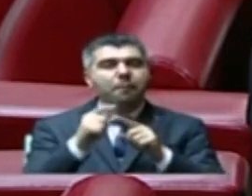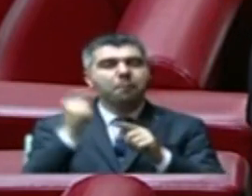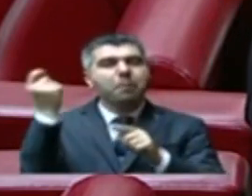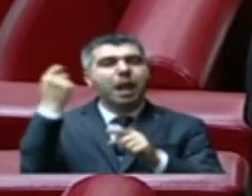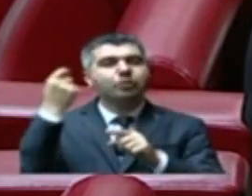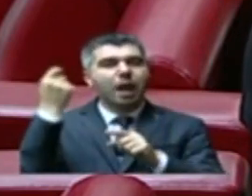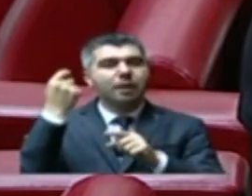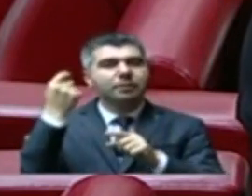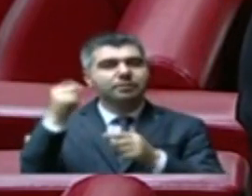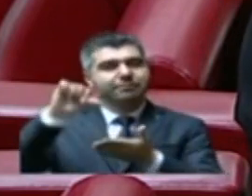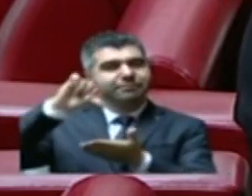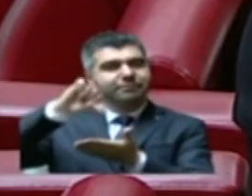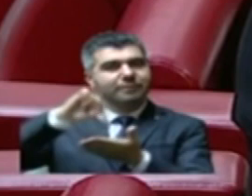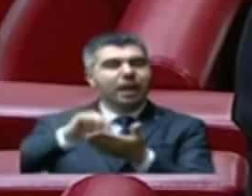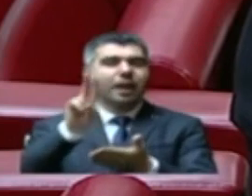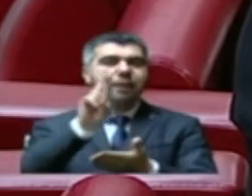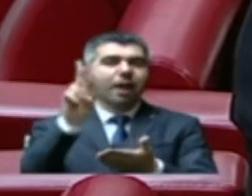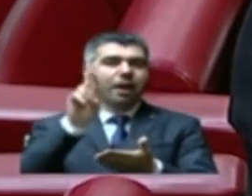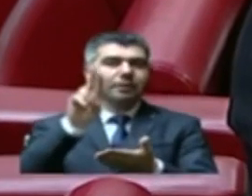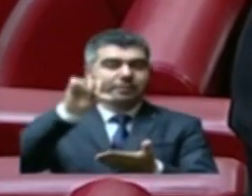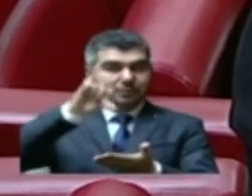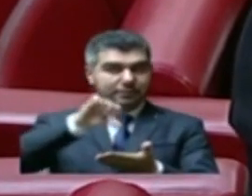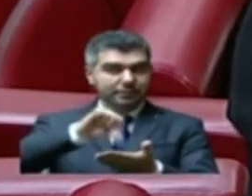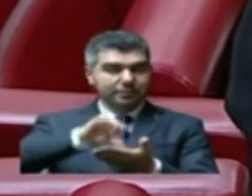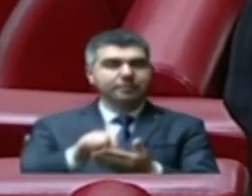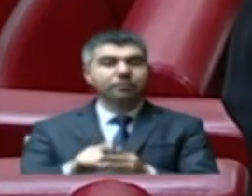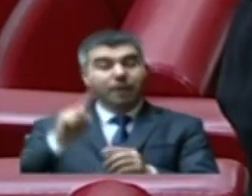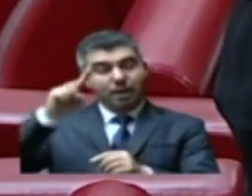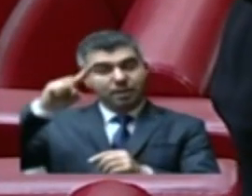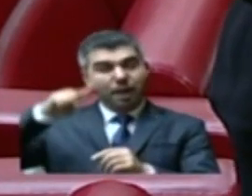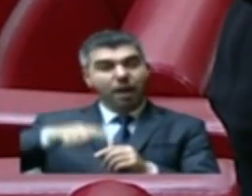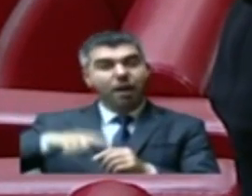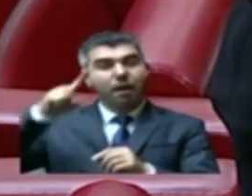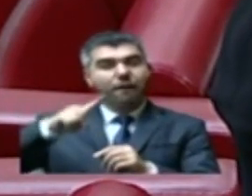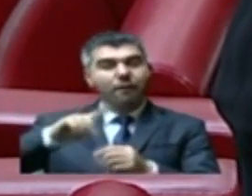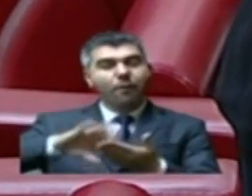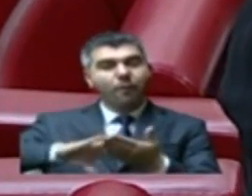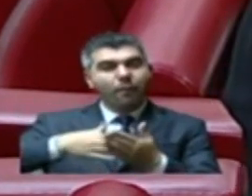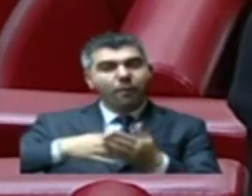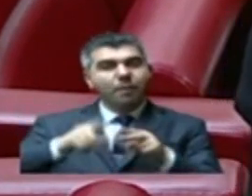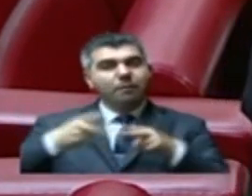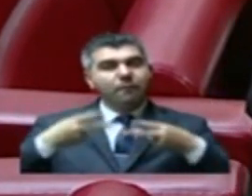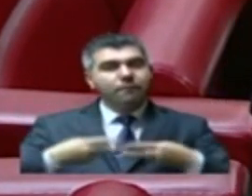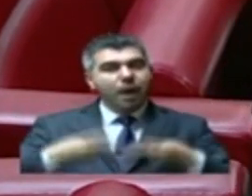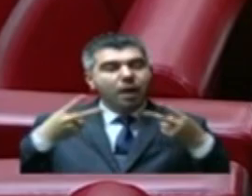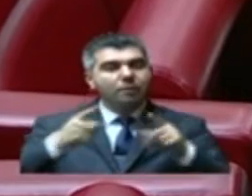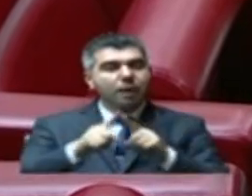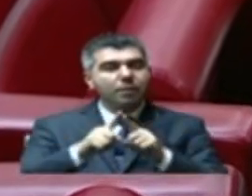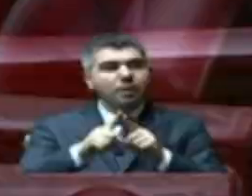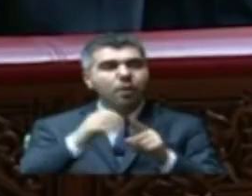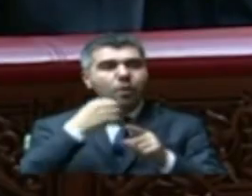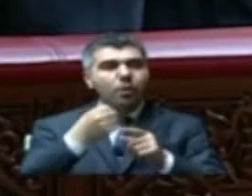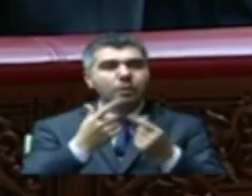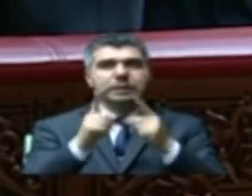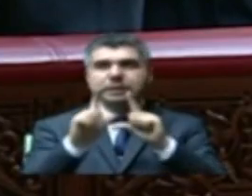الرباط، نظمنا يوم في إطار هذا الأسبوع خصصناه للإعلام شريك أساسي في تنمية